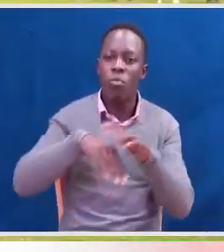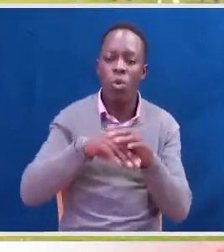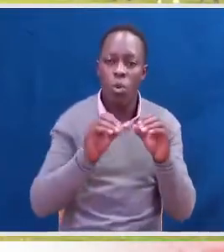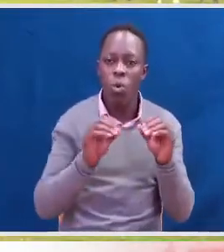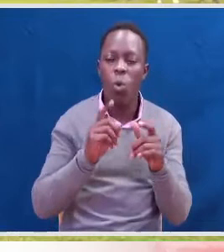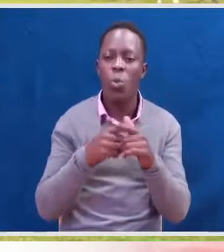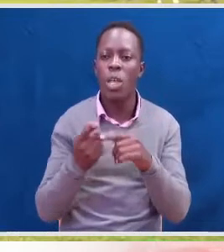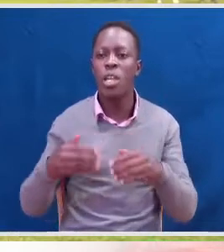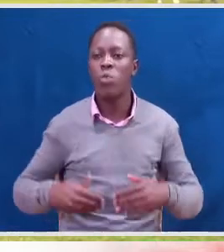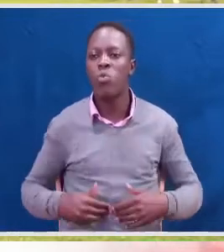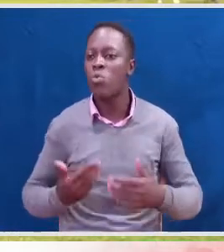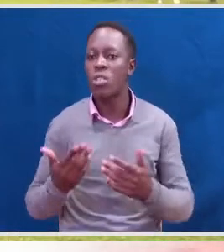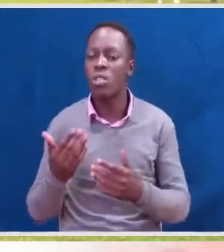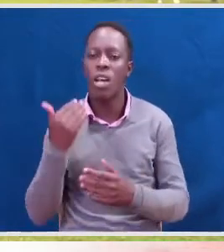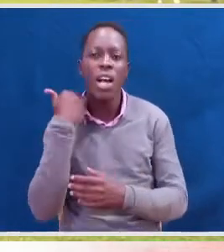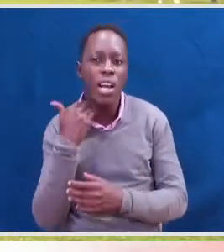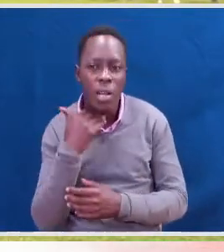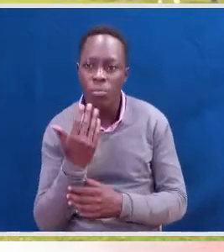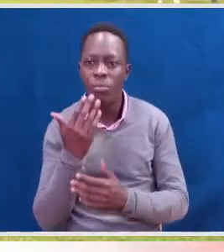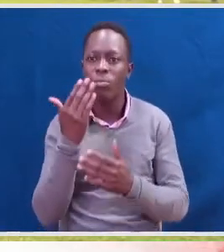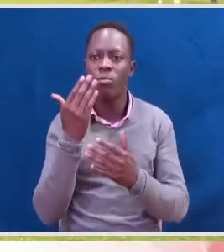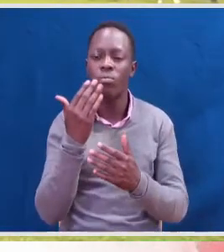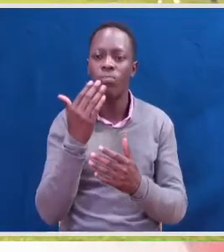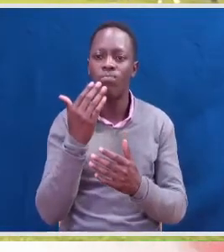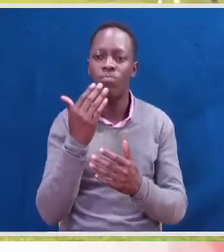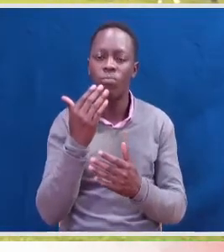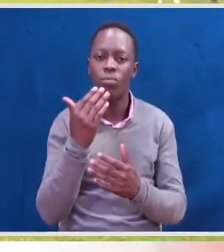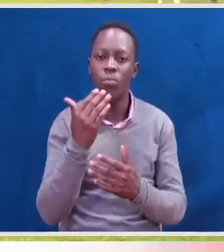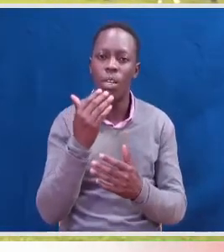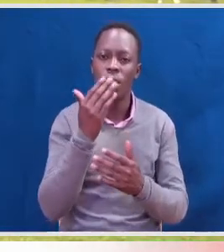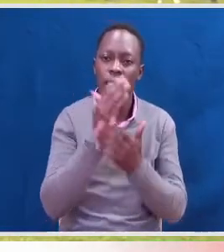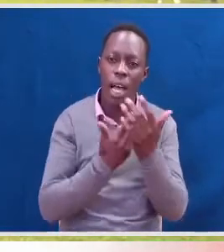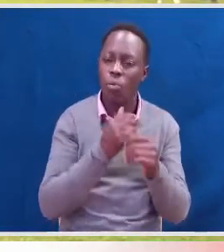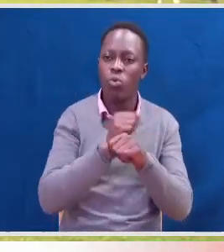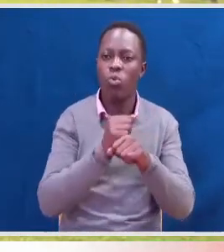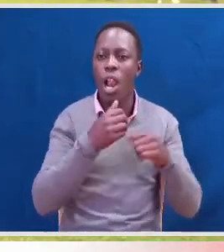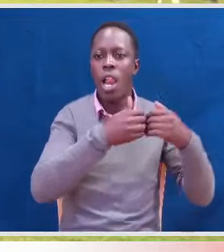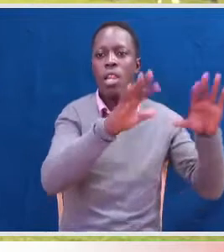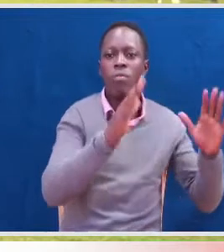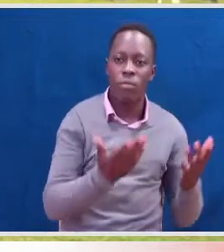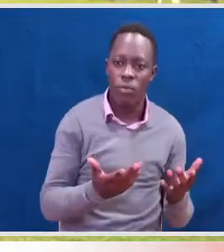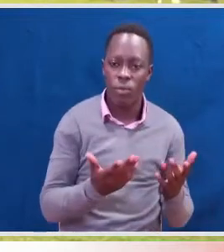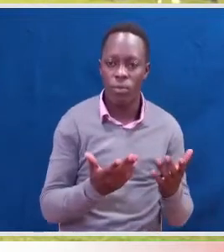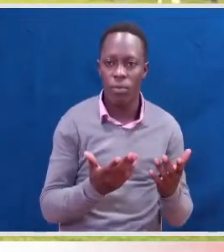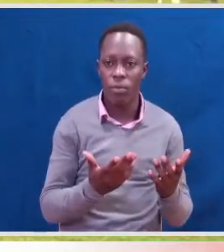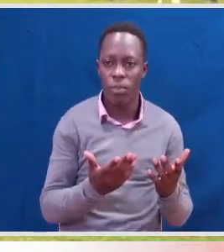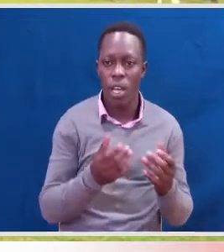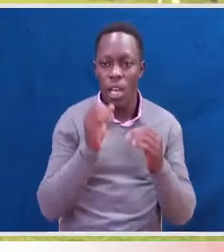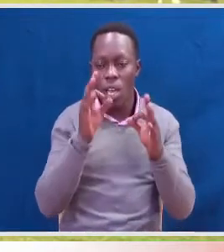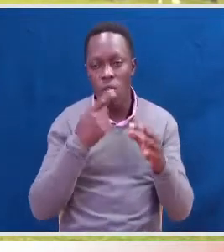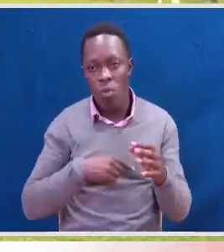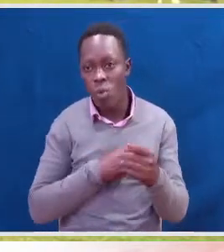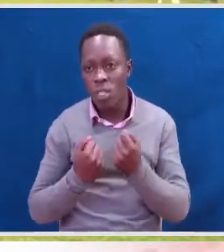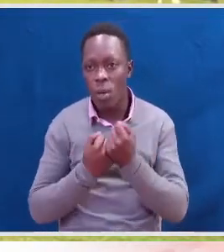crime, zitakuwa mob. Hawa jamaa hata wengine wataacha shule, kwa sababu wengine wanaenda hata shule ndiweze kucheza ball. So tusipopatia